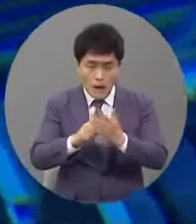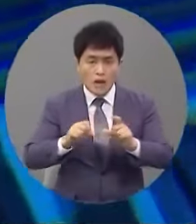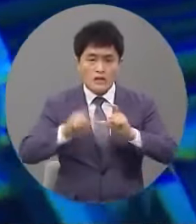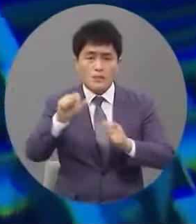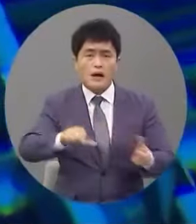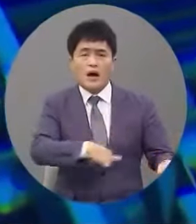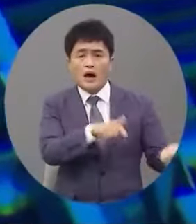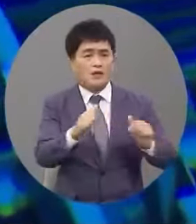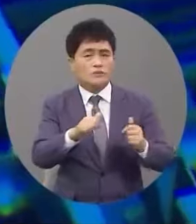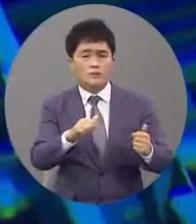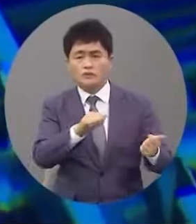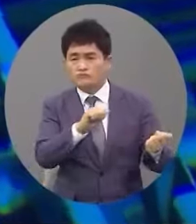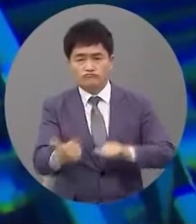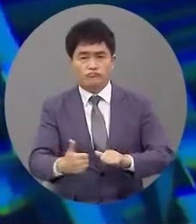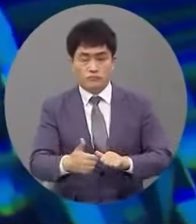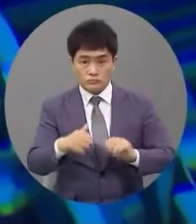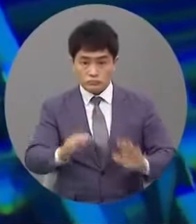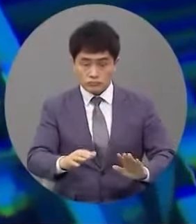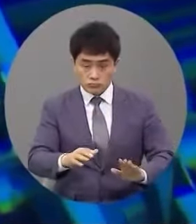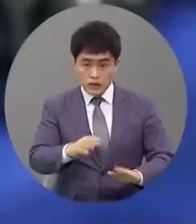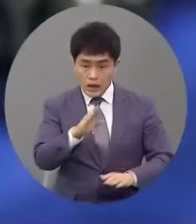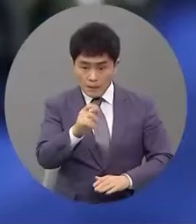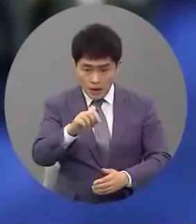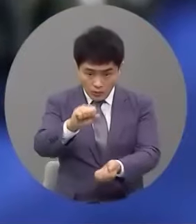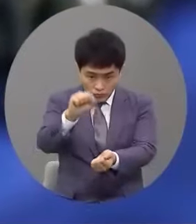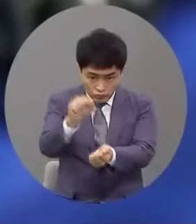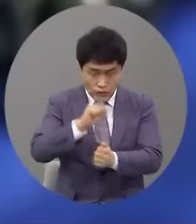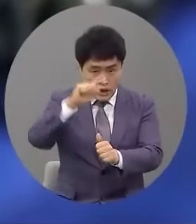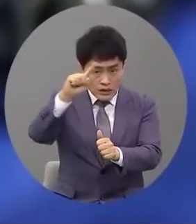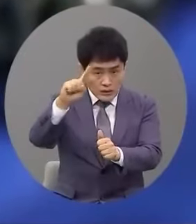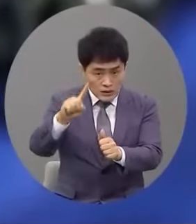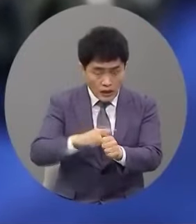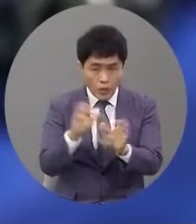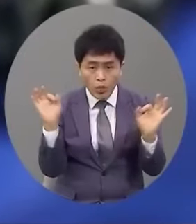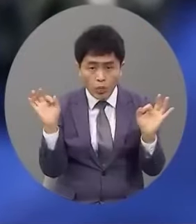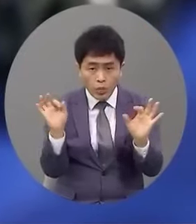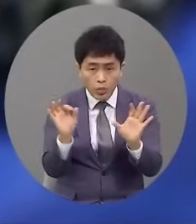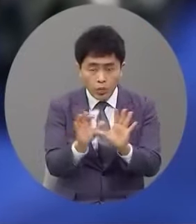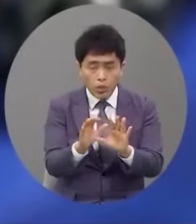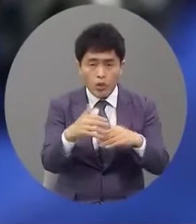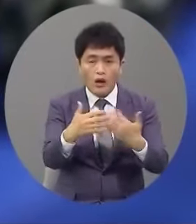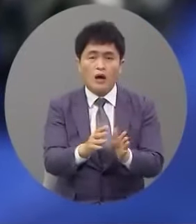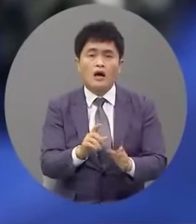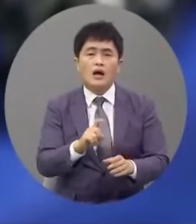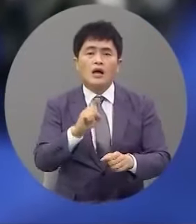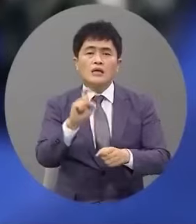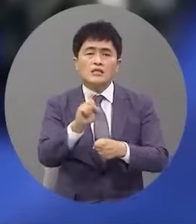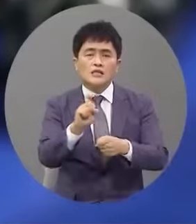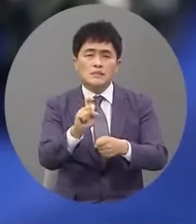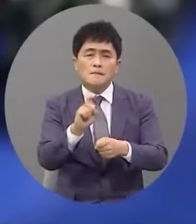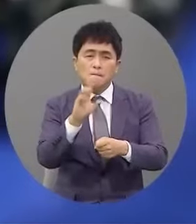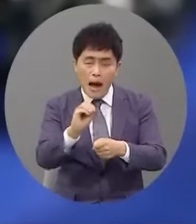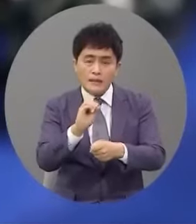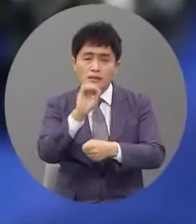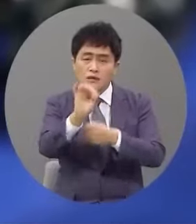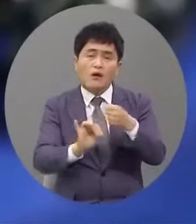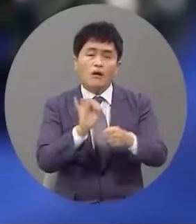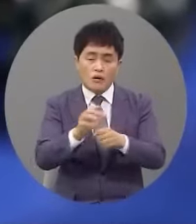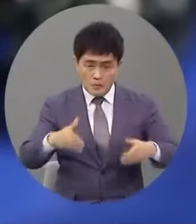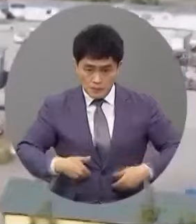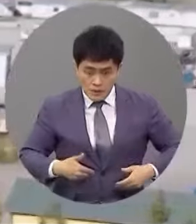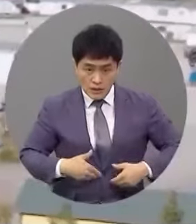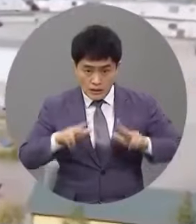하루 만에 사망합니다. 방사선 수치가 자연 상태로 떨어질 때까지 무려 10만 년이 걸립니다.